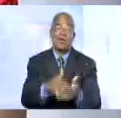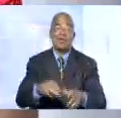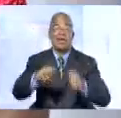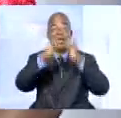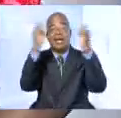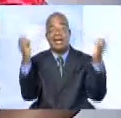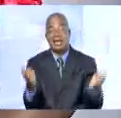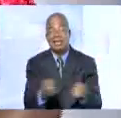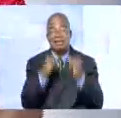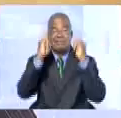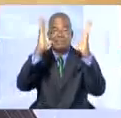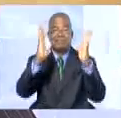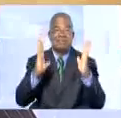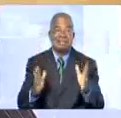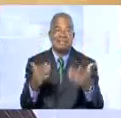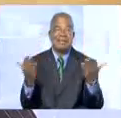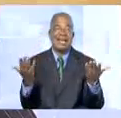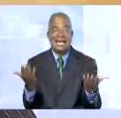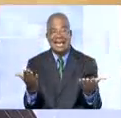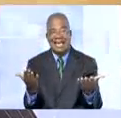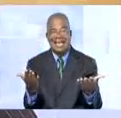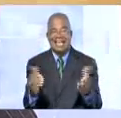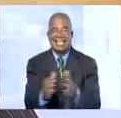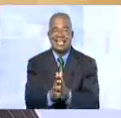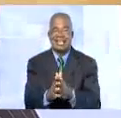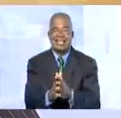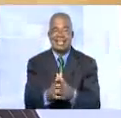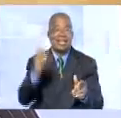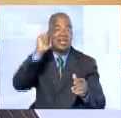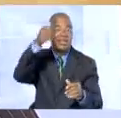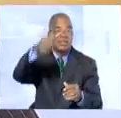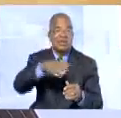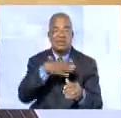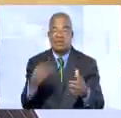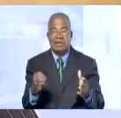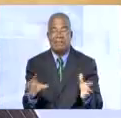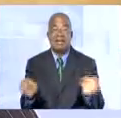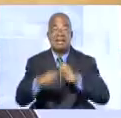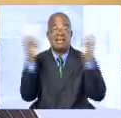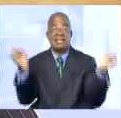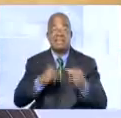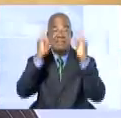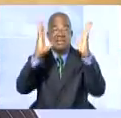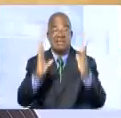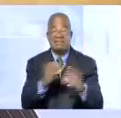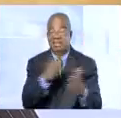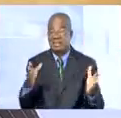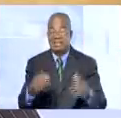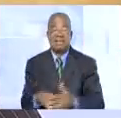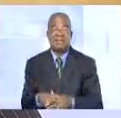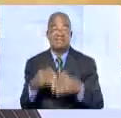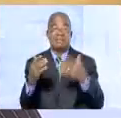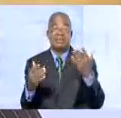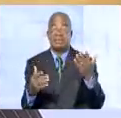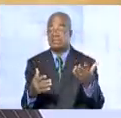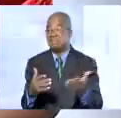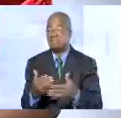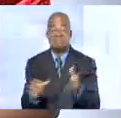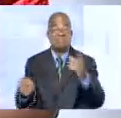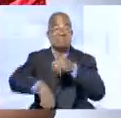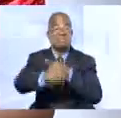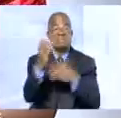Bonjour Evelyne. Alors demain, c'est le premier rendez-vous des éléphants de Côte d'Ivoire. Ils seront face à la Gambie. Oui, vous l'avez dit, le premier rendez-vous après,